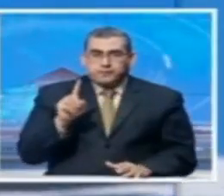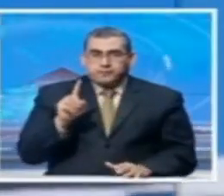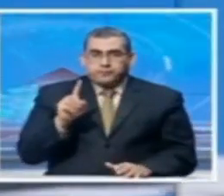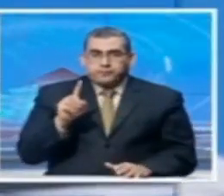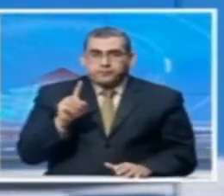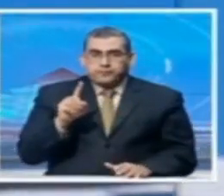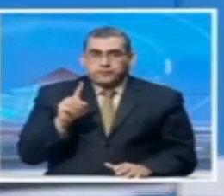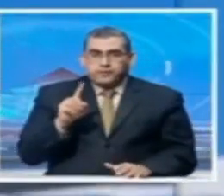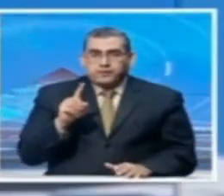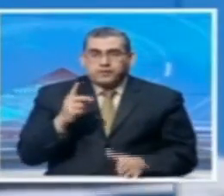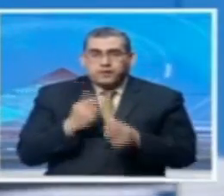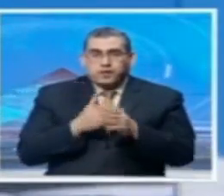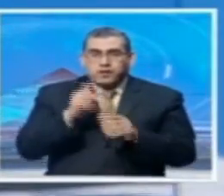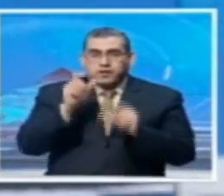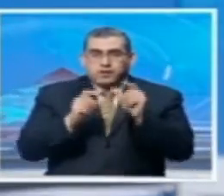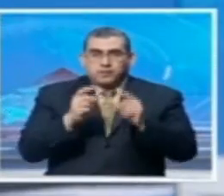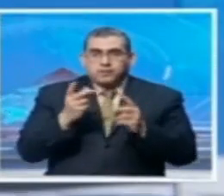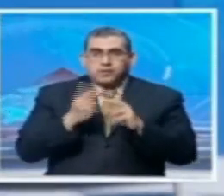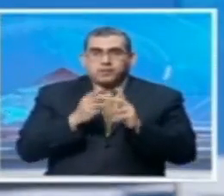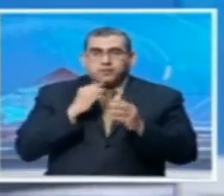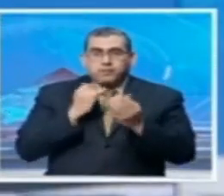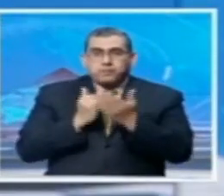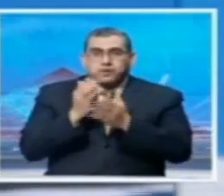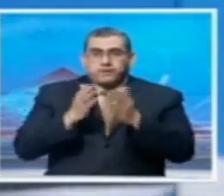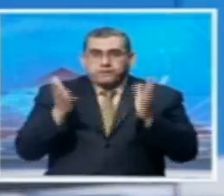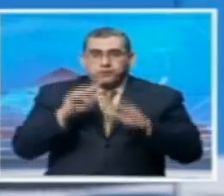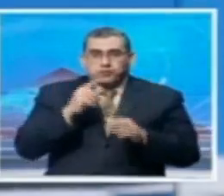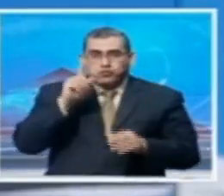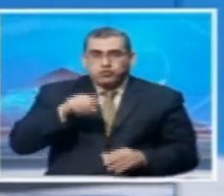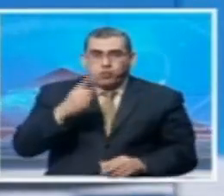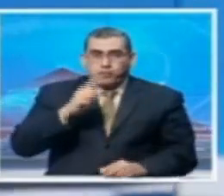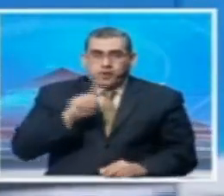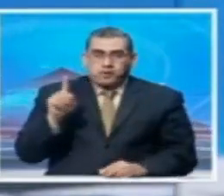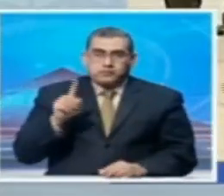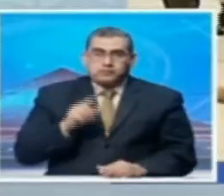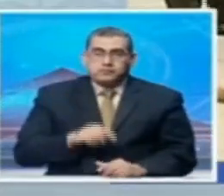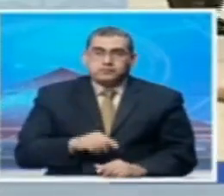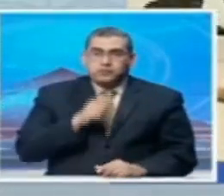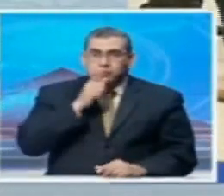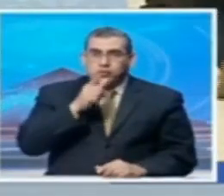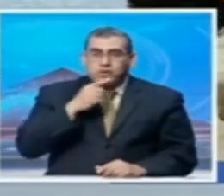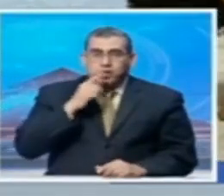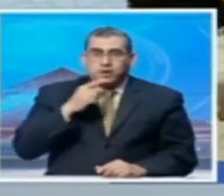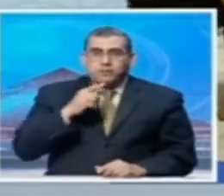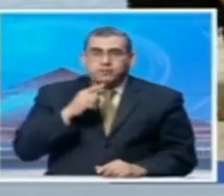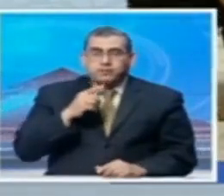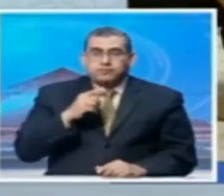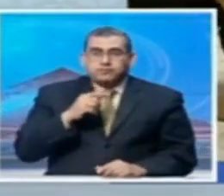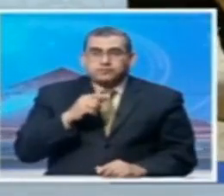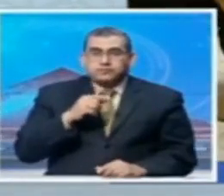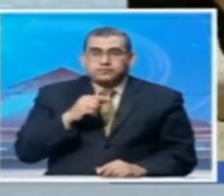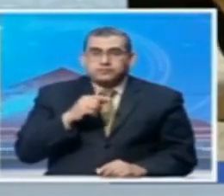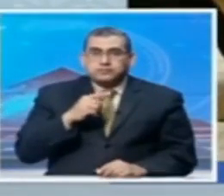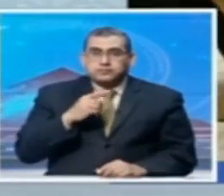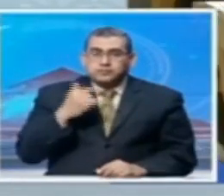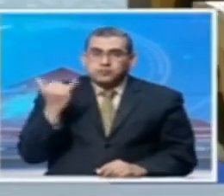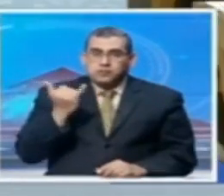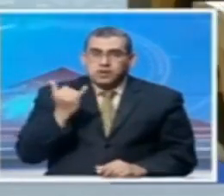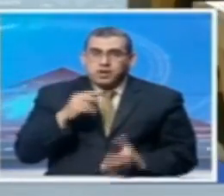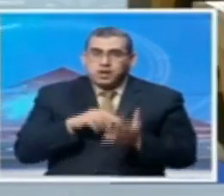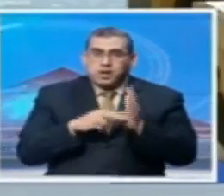الاعوام كذا كذا يعني صف يعني دراسي يمتحن في نفس اليوم. عشان ما يكونش في اكثر من صف